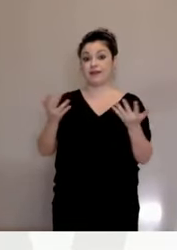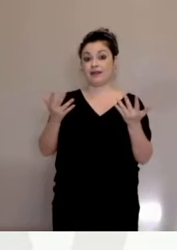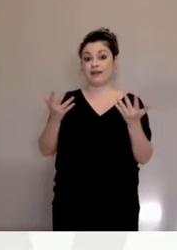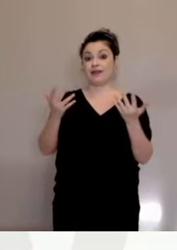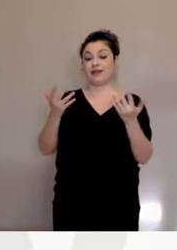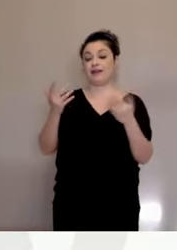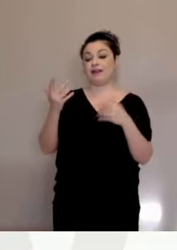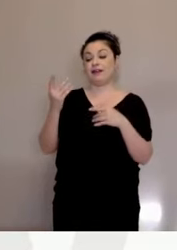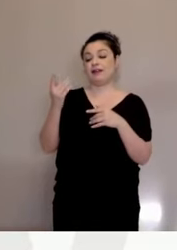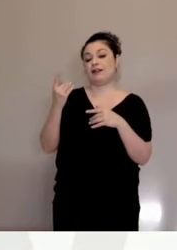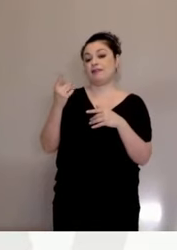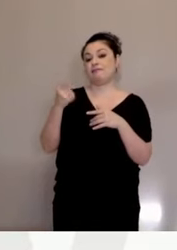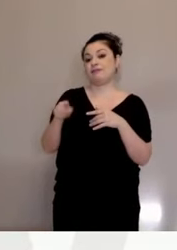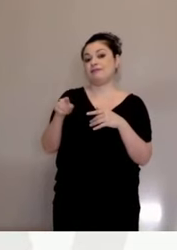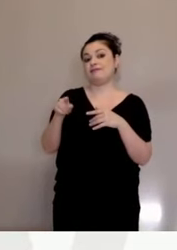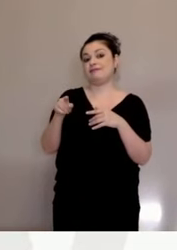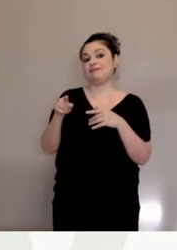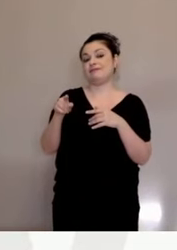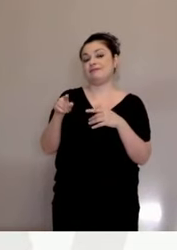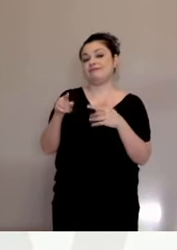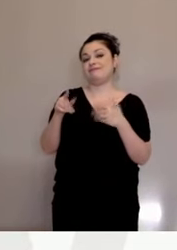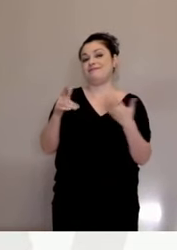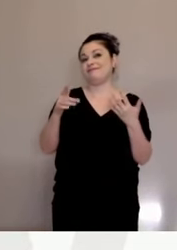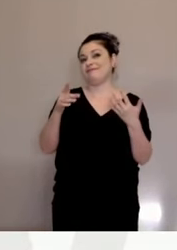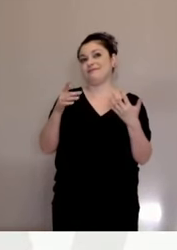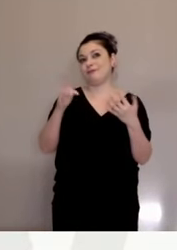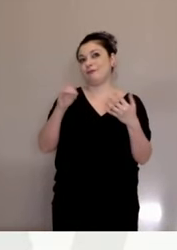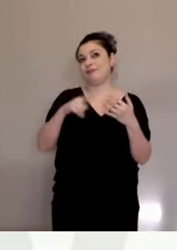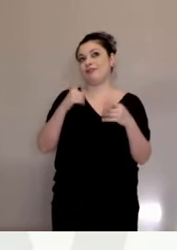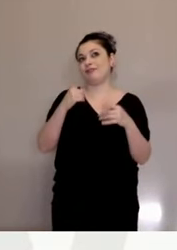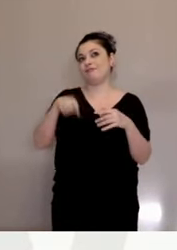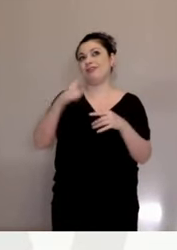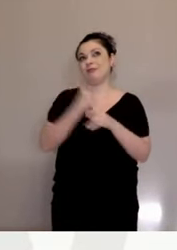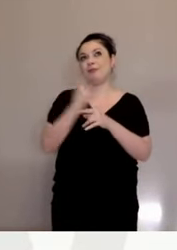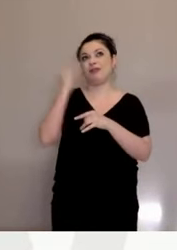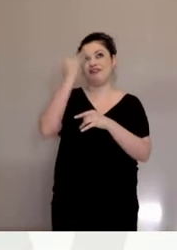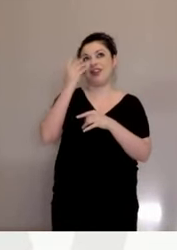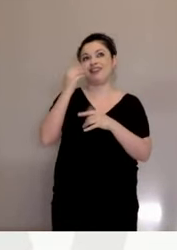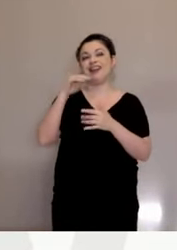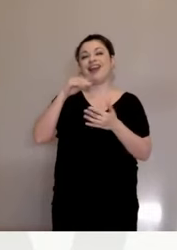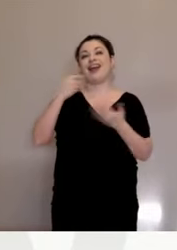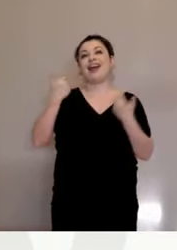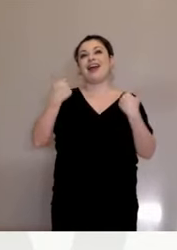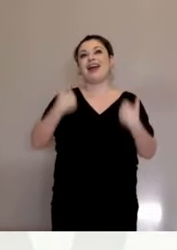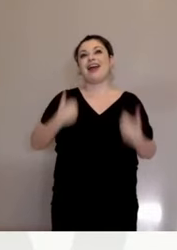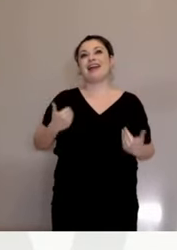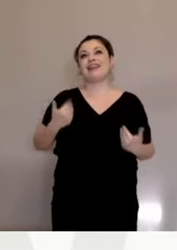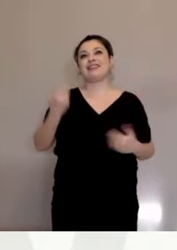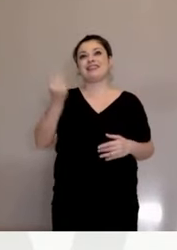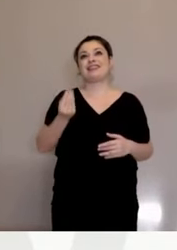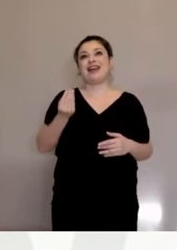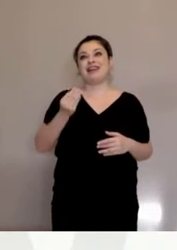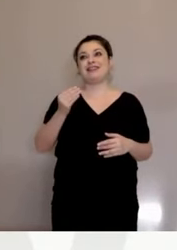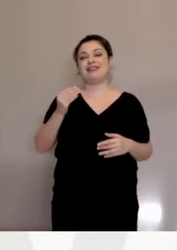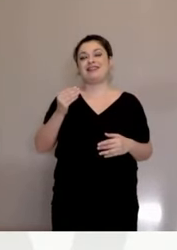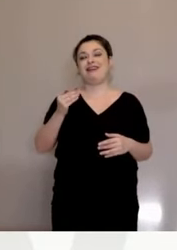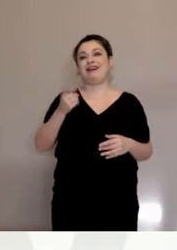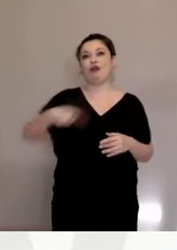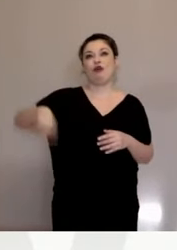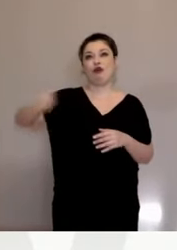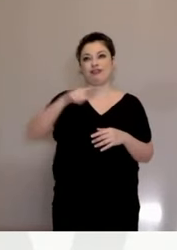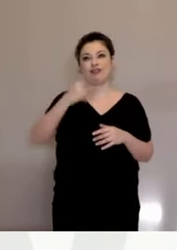vogliamo pensare la nostra esistenza. E questo è molto interessante